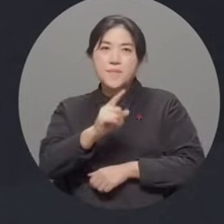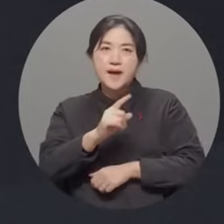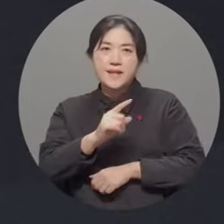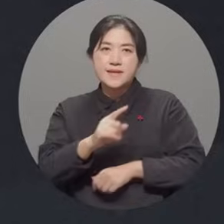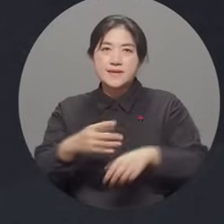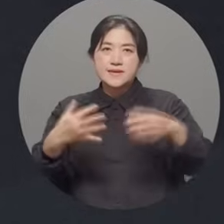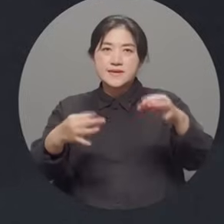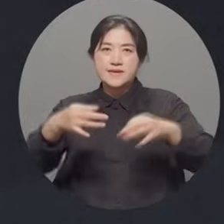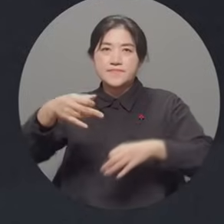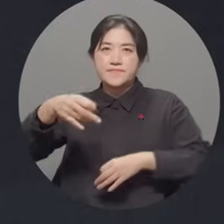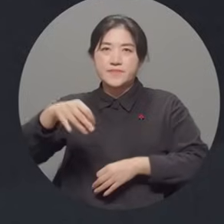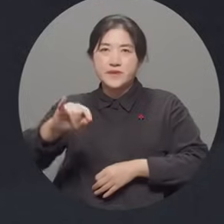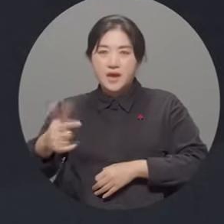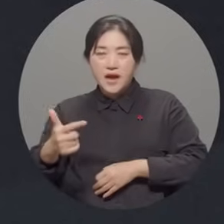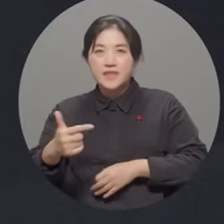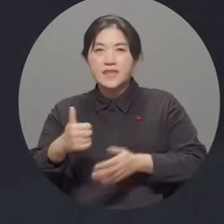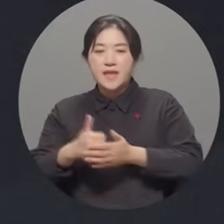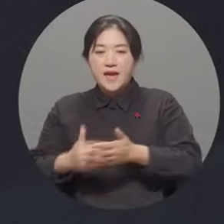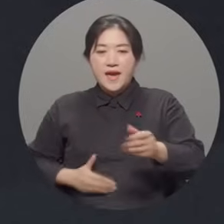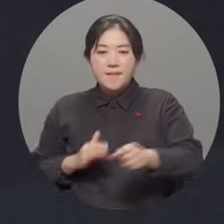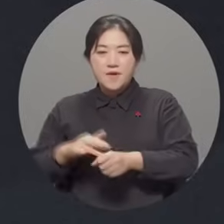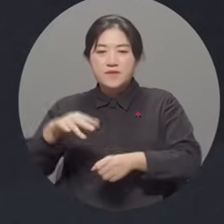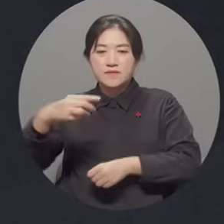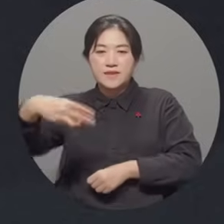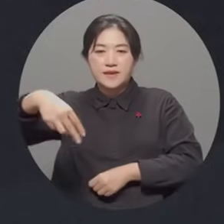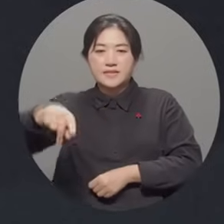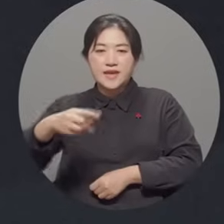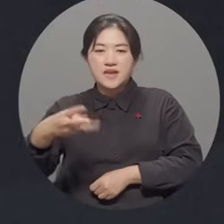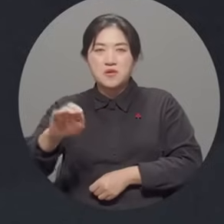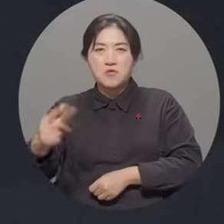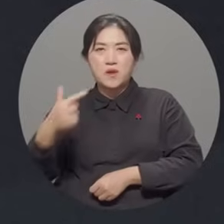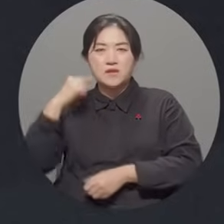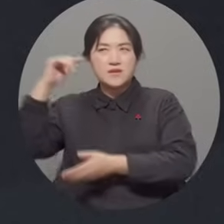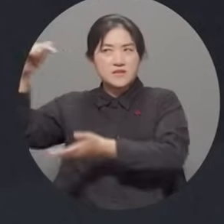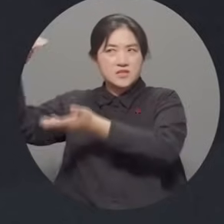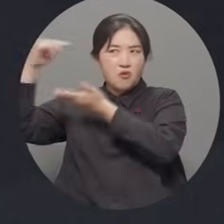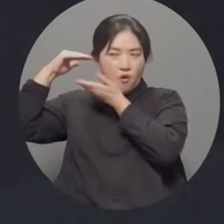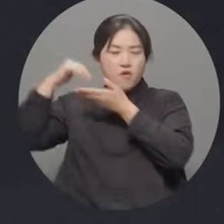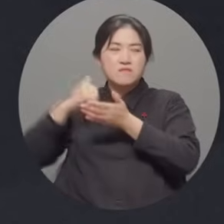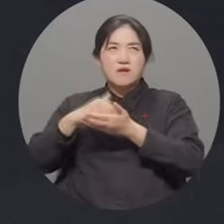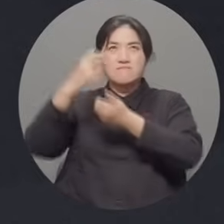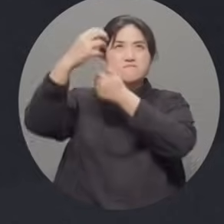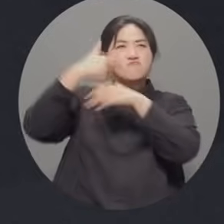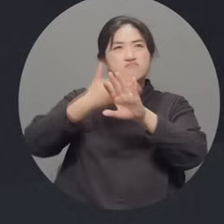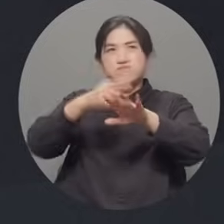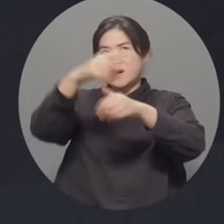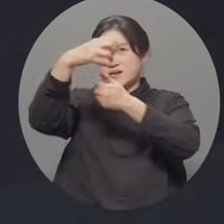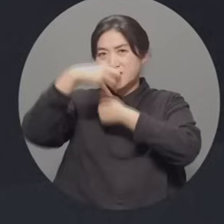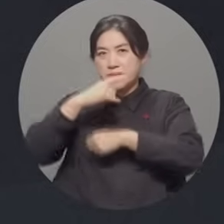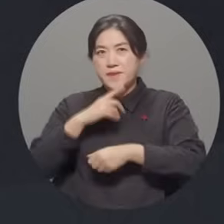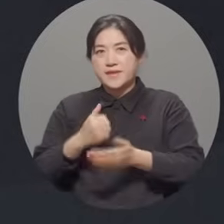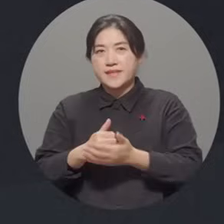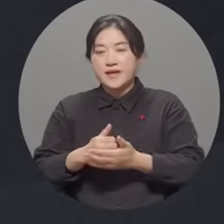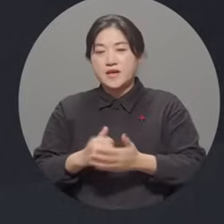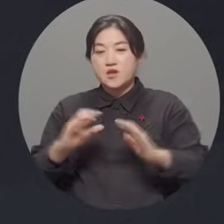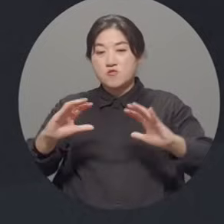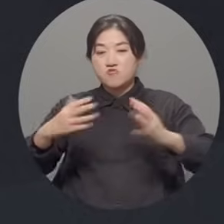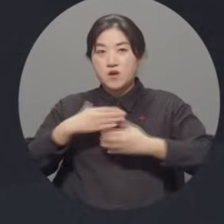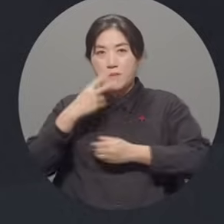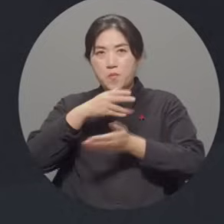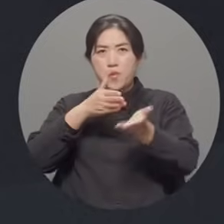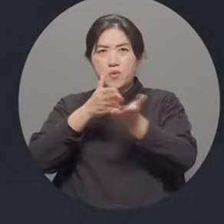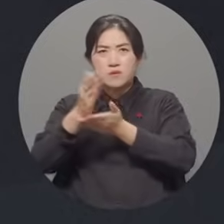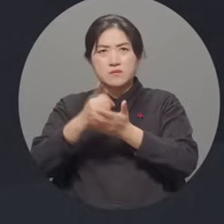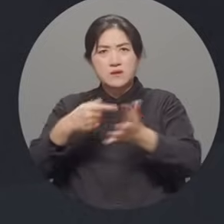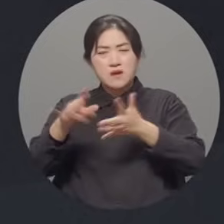김계한 해병대 사령관에게 들었다며 외압 의혹을 거듭 주장했습니다. 그러면서 안보실로부터 수차례 이해할 수 없는